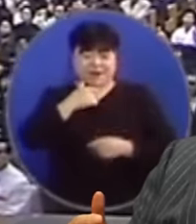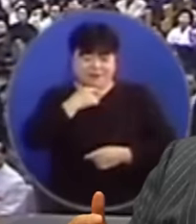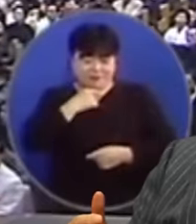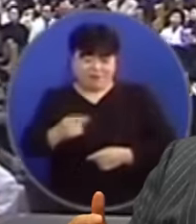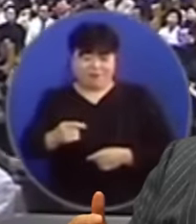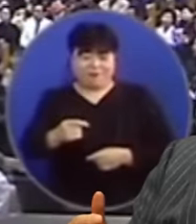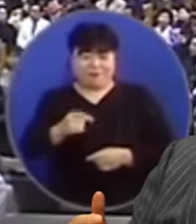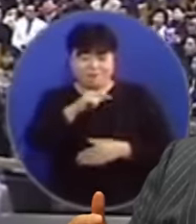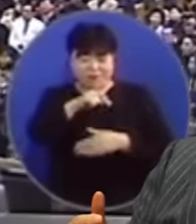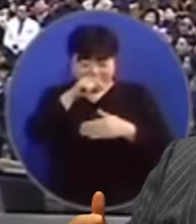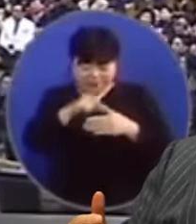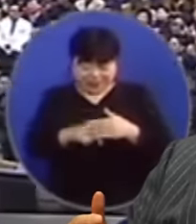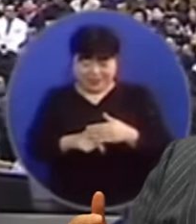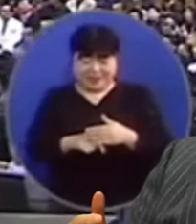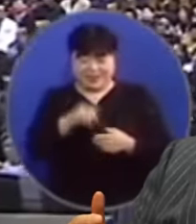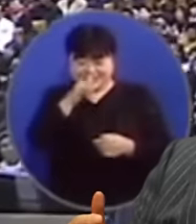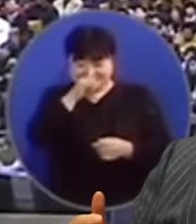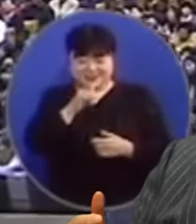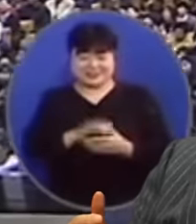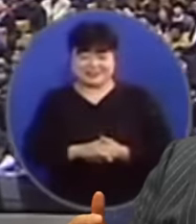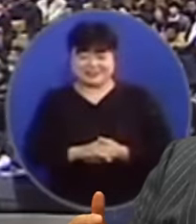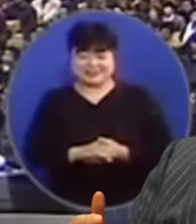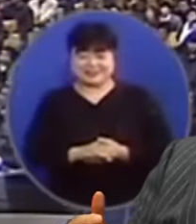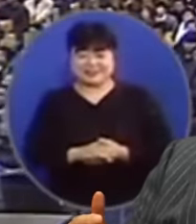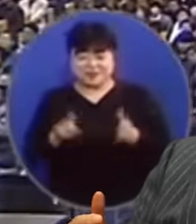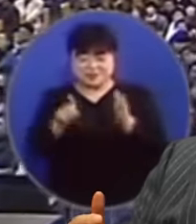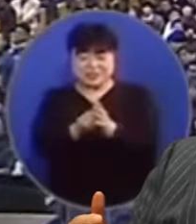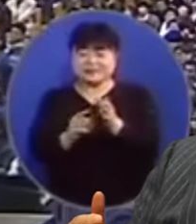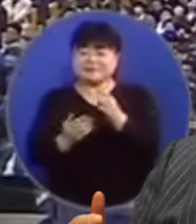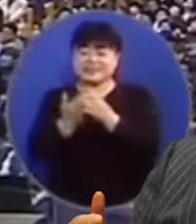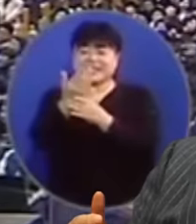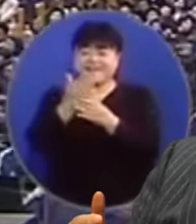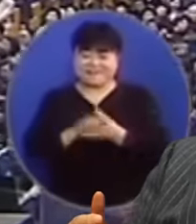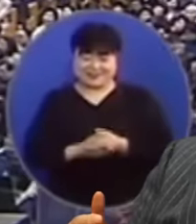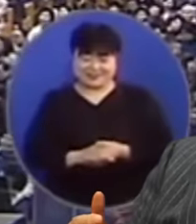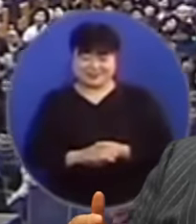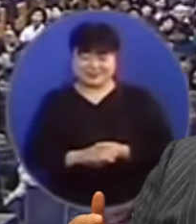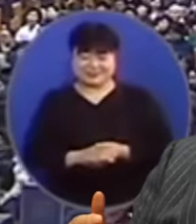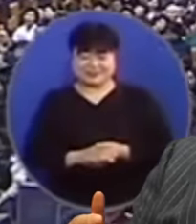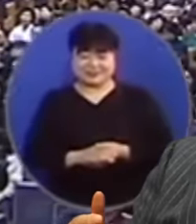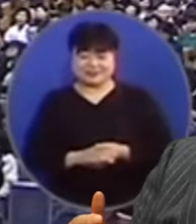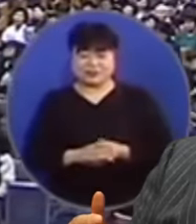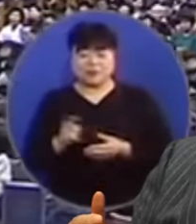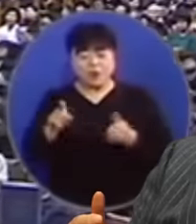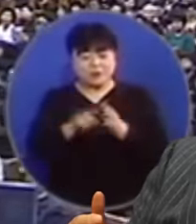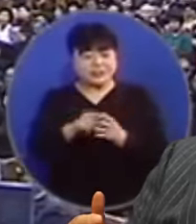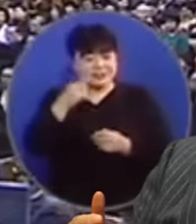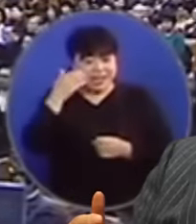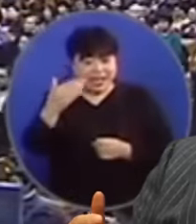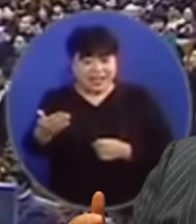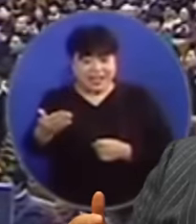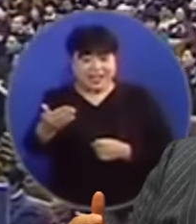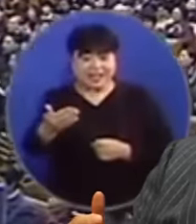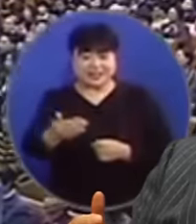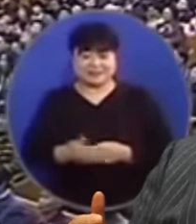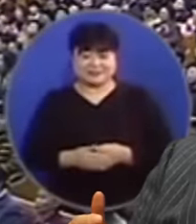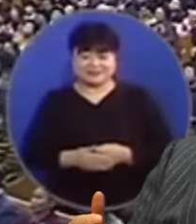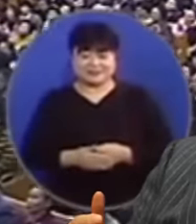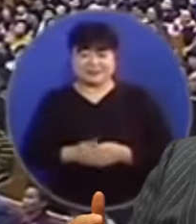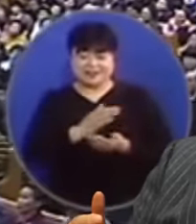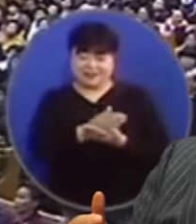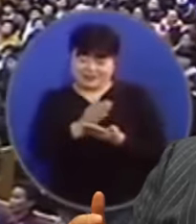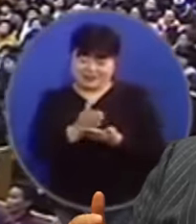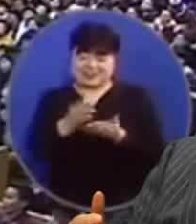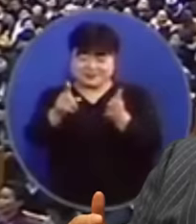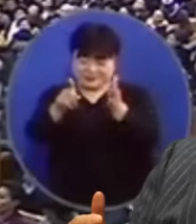분명히 마음속에 있어야 믿음이 생겨나는 것입니다. 무엇을 믿느냐? 이러이러한